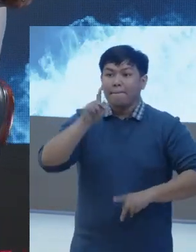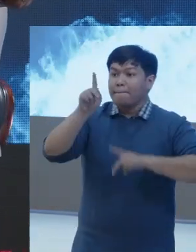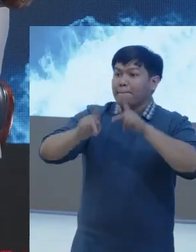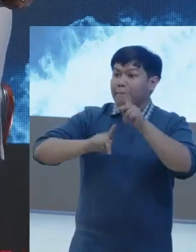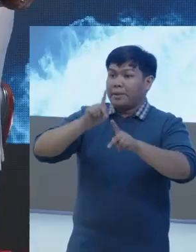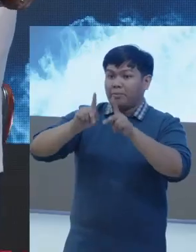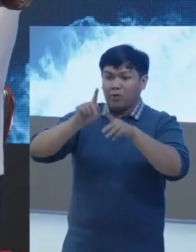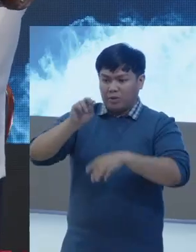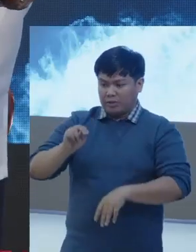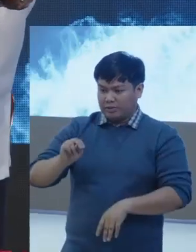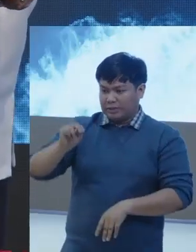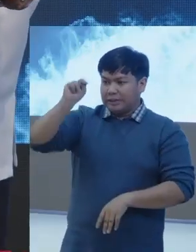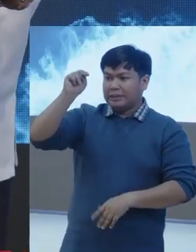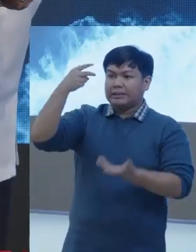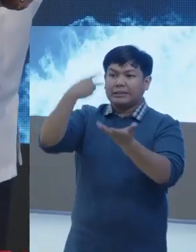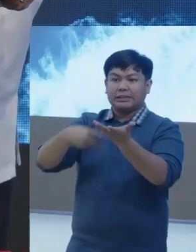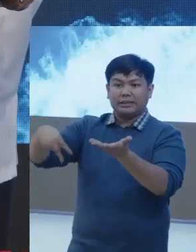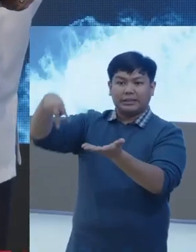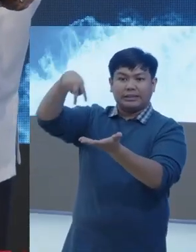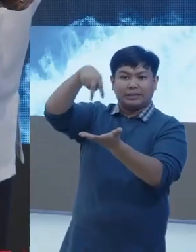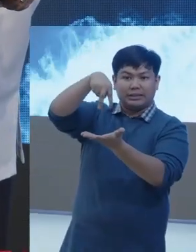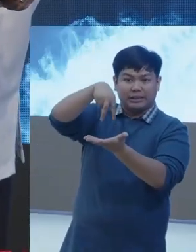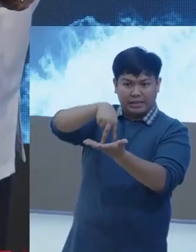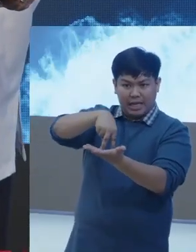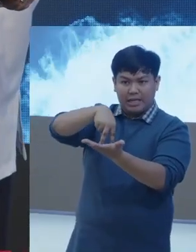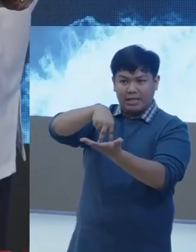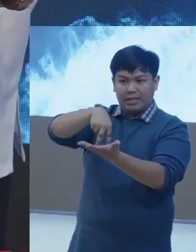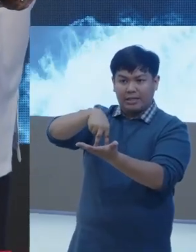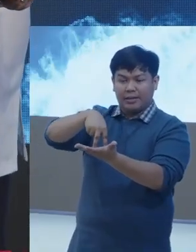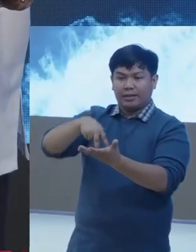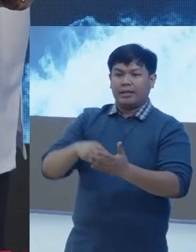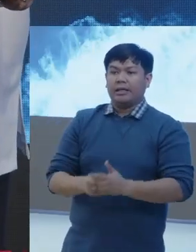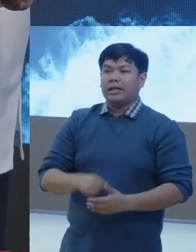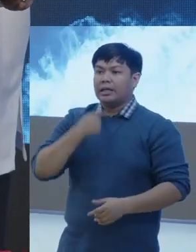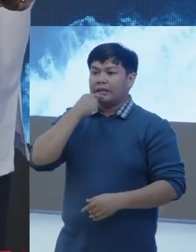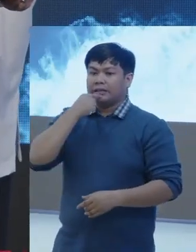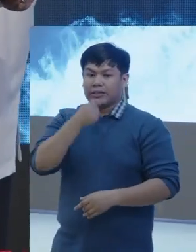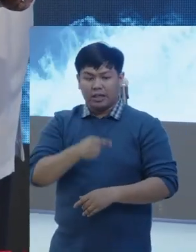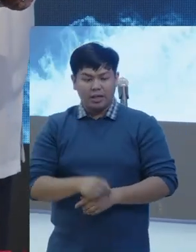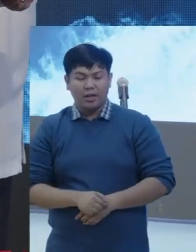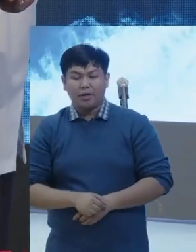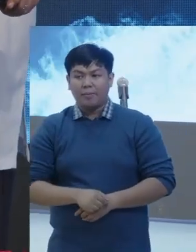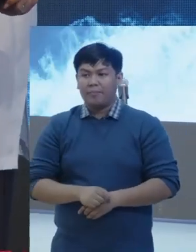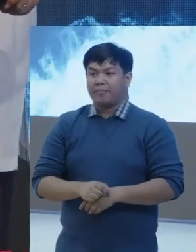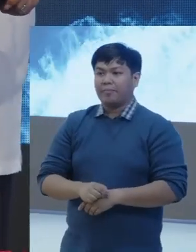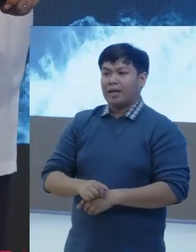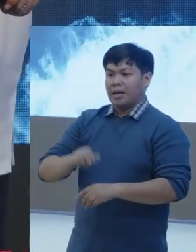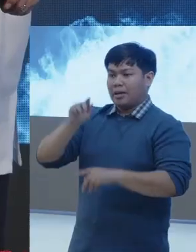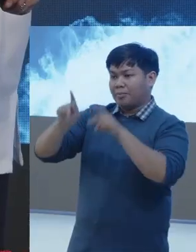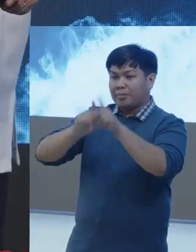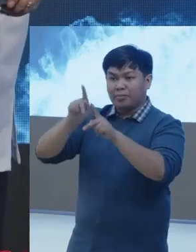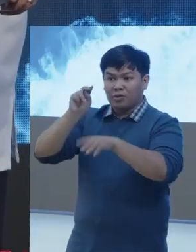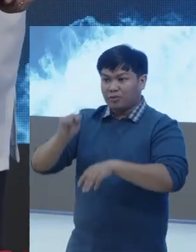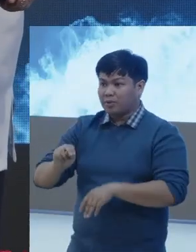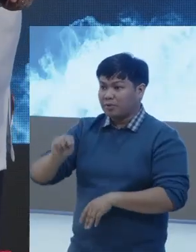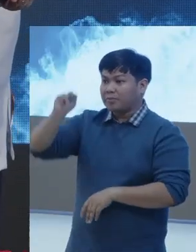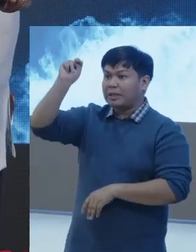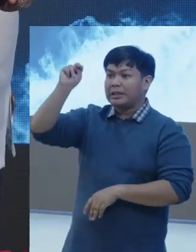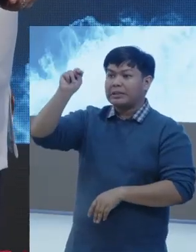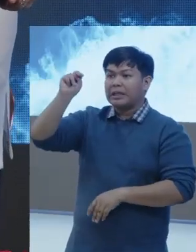rise up at the judgment with this generation and condemn it, for they, the men of Nineveh,